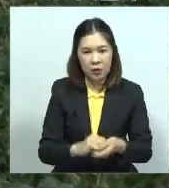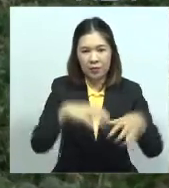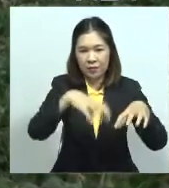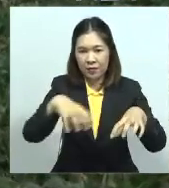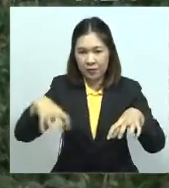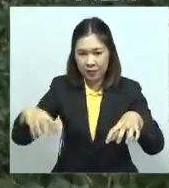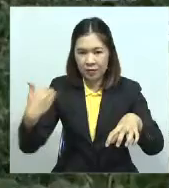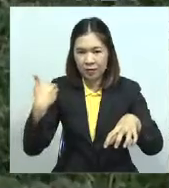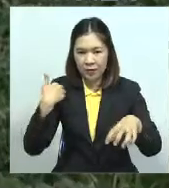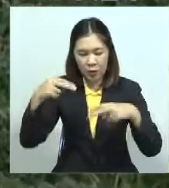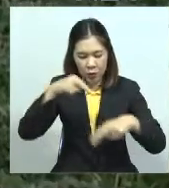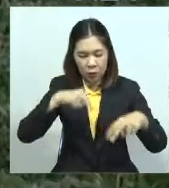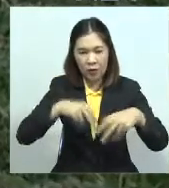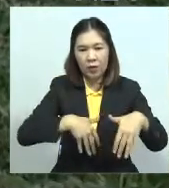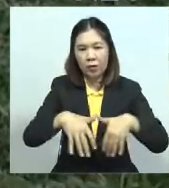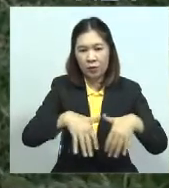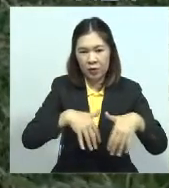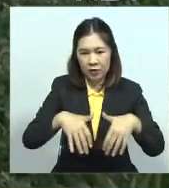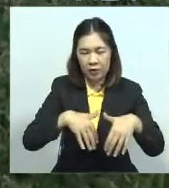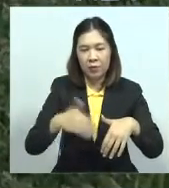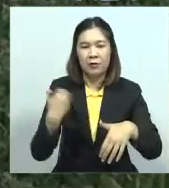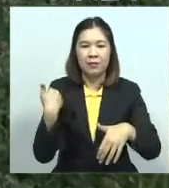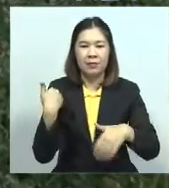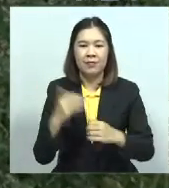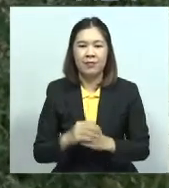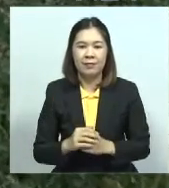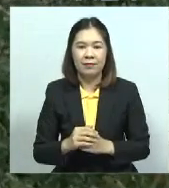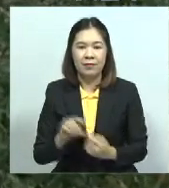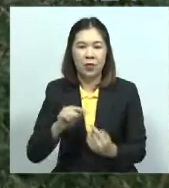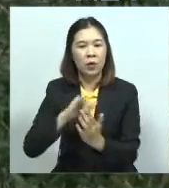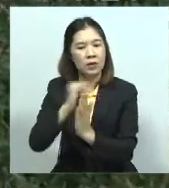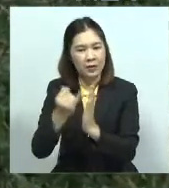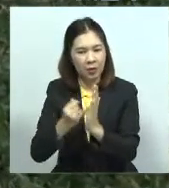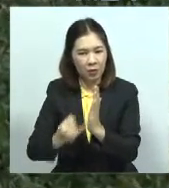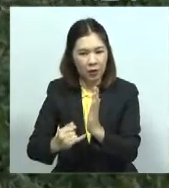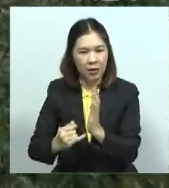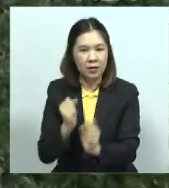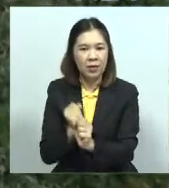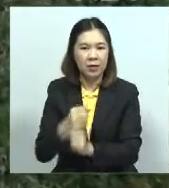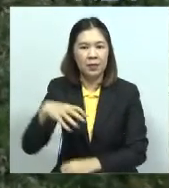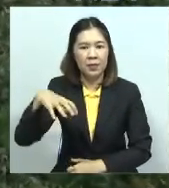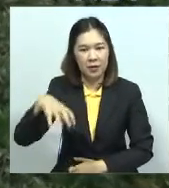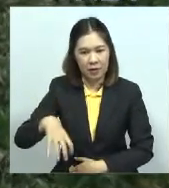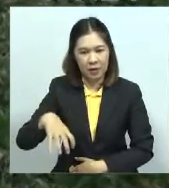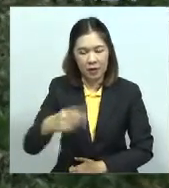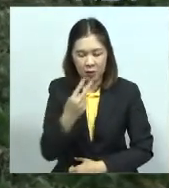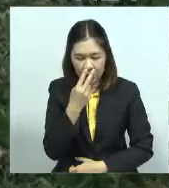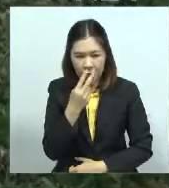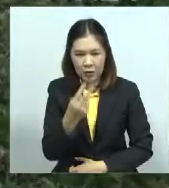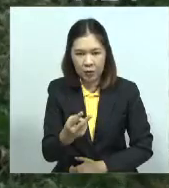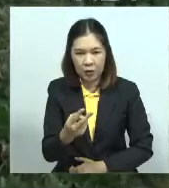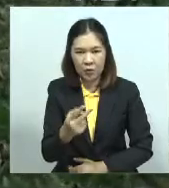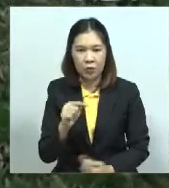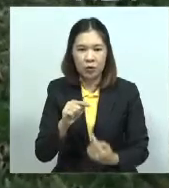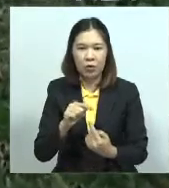ะเป็นในส่วนขององค์กรปกครองส่วนท้องถิ่นทั้งเทศบาลนครทั้งองค์การบริหารส่วนจังหวัดนะครับแล้วก็หน่วยงานของกรมโยธาธิการและผังเมืองกรมชลประท